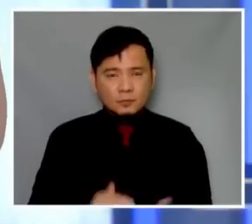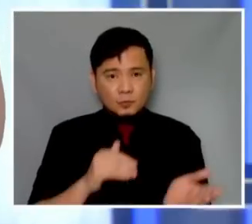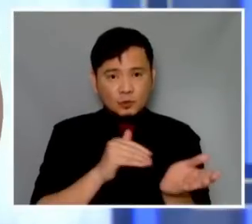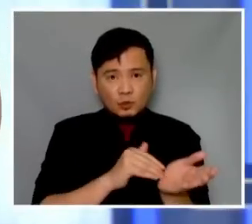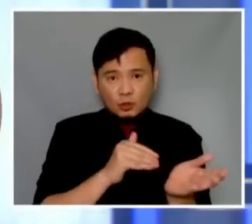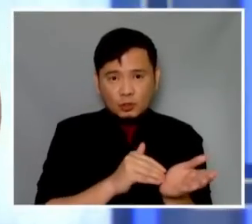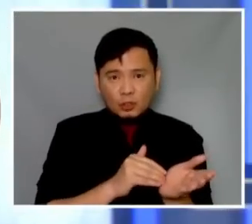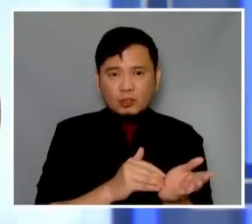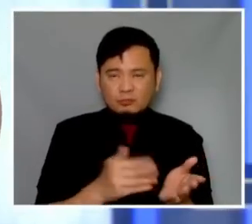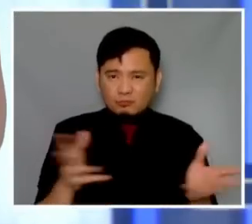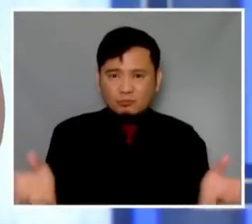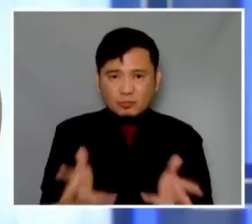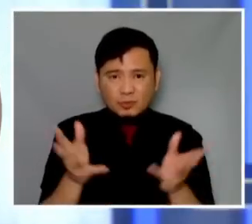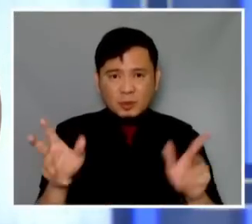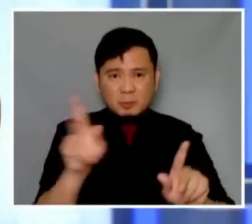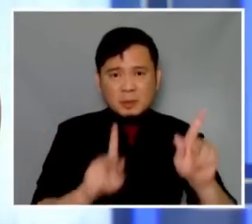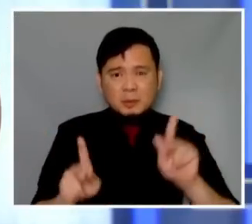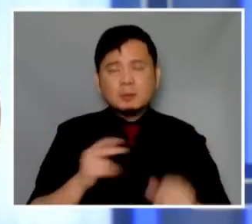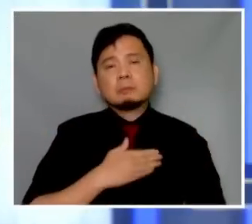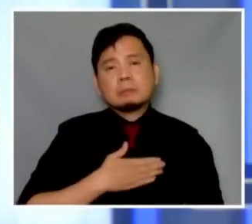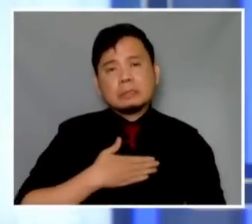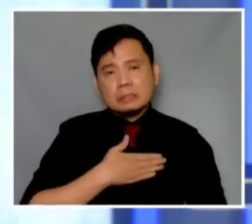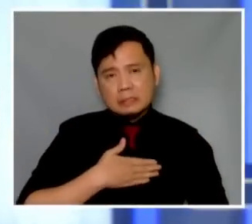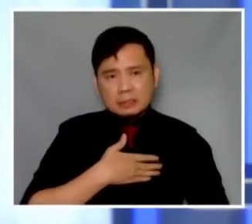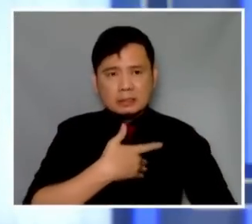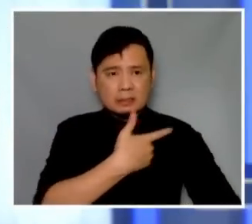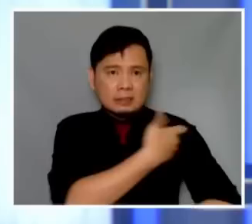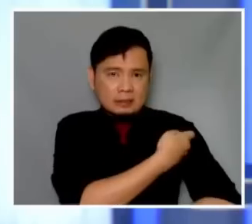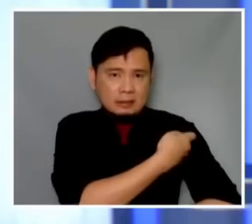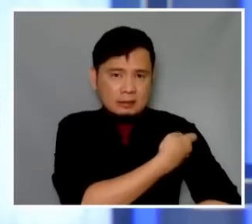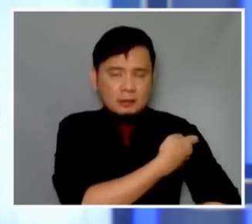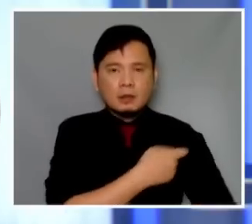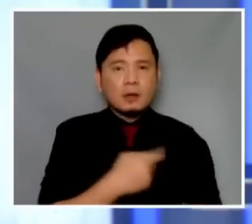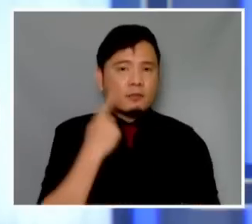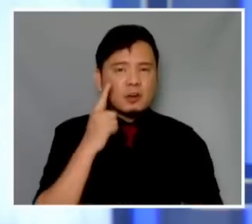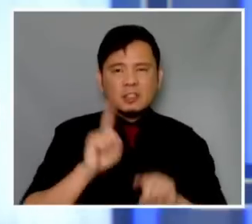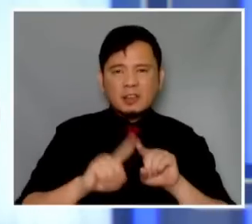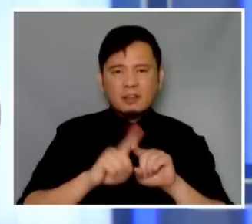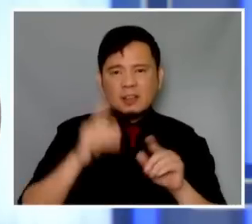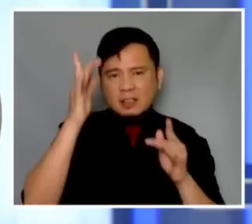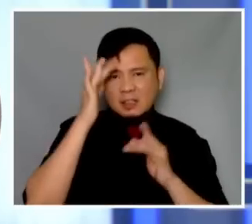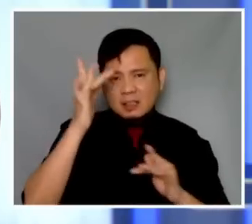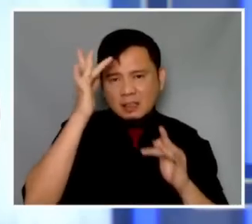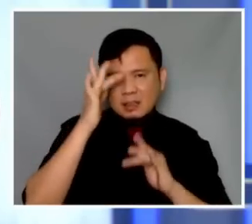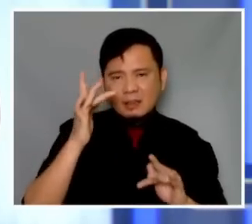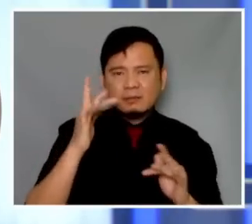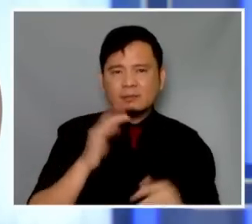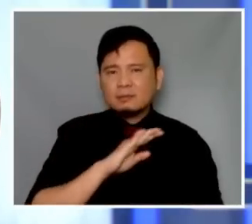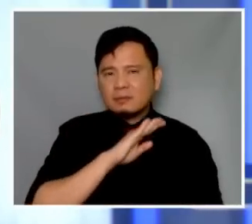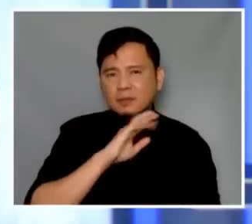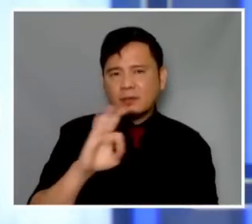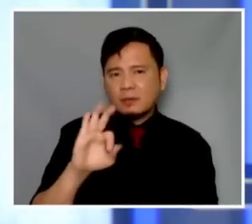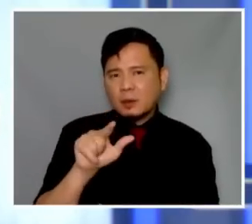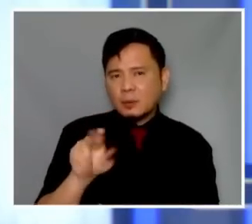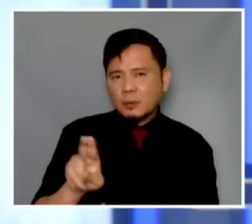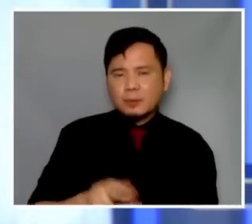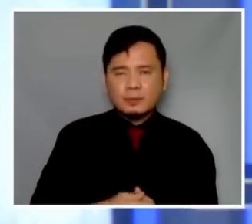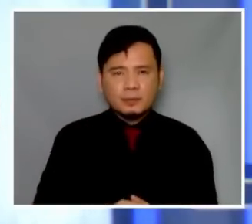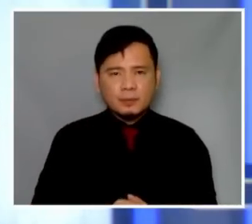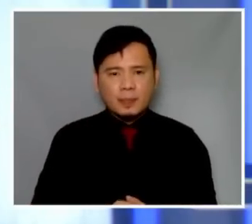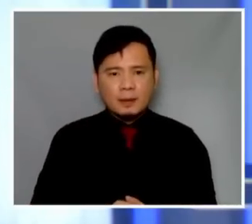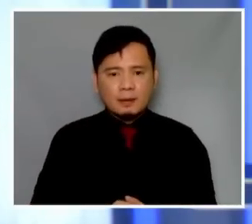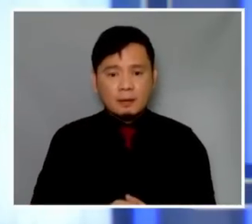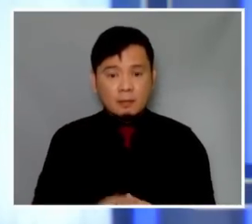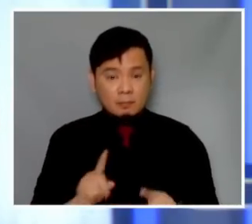na magpaturok ng bakuna laban sa ordinaryong trangkaso o flu. Pero nilinaw ng mga eksperto na hindi ito